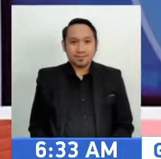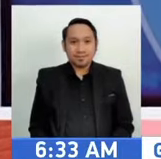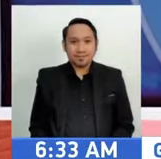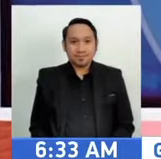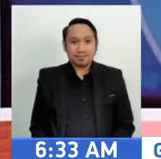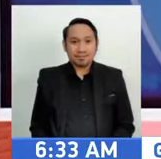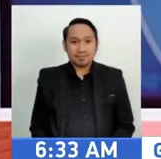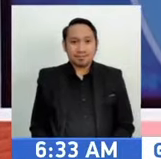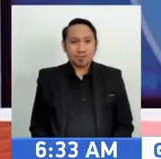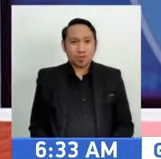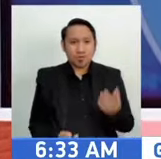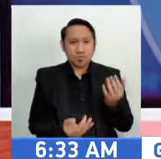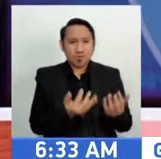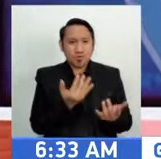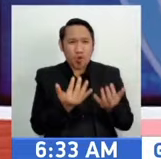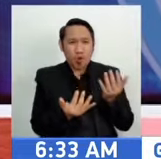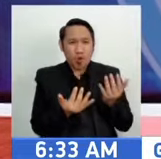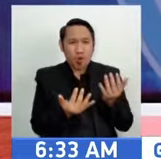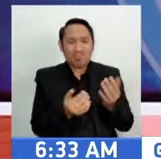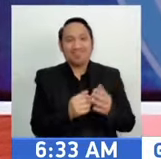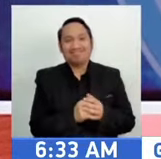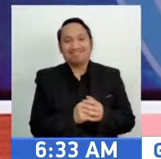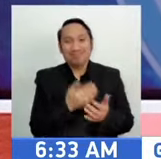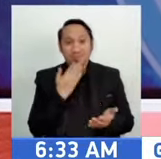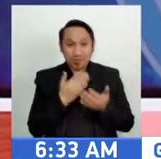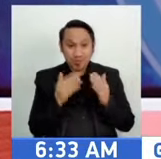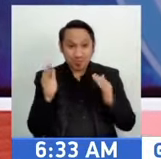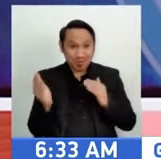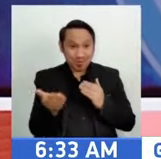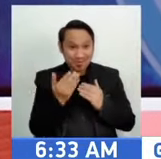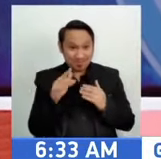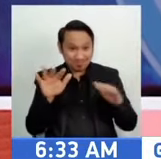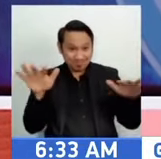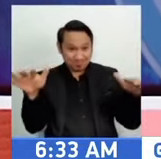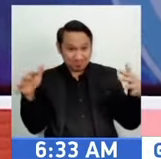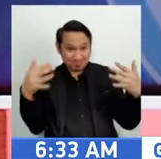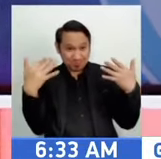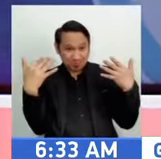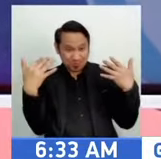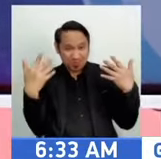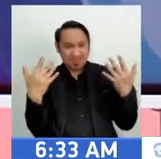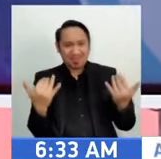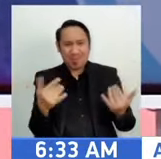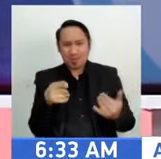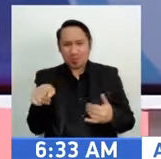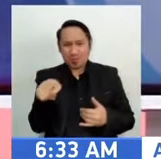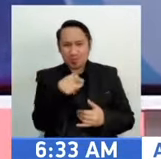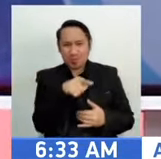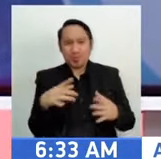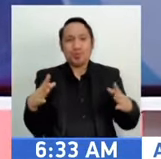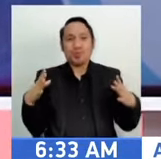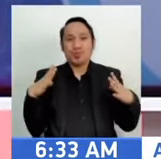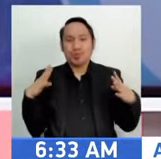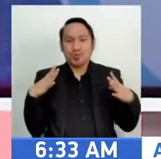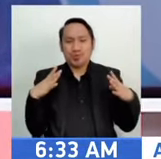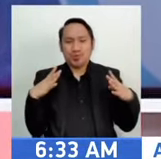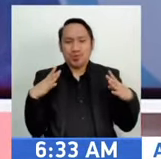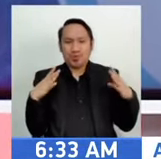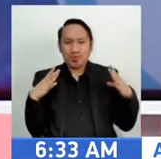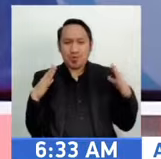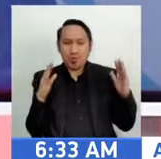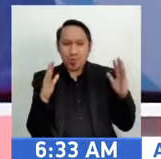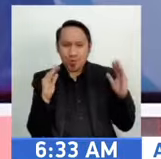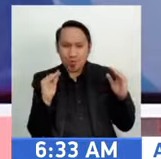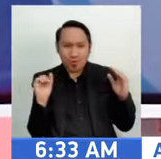Sunog! Ayan, good morning mga kapuso. Nakatutok na ba lahat sa TV ang mga nakahaliday ngayong araw? Dapat all. dahil may present kami na sa inyo